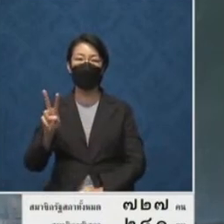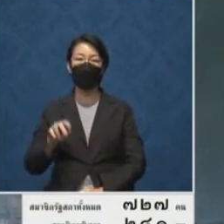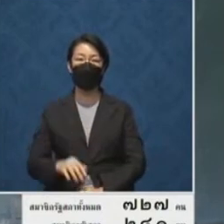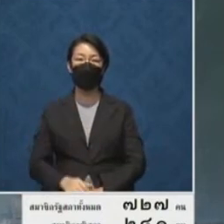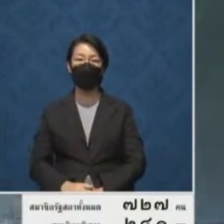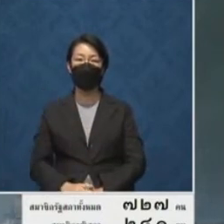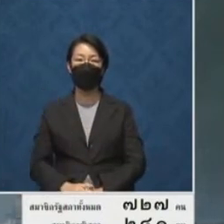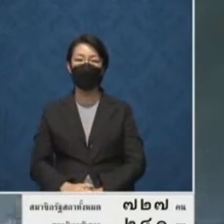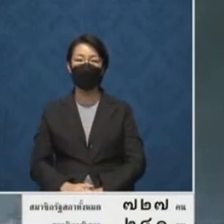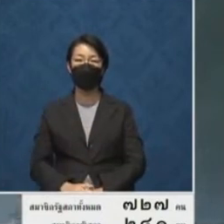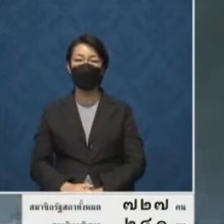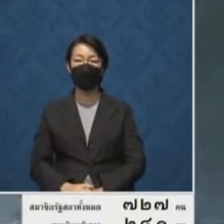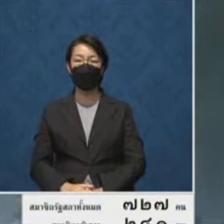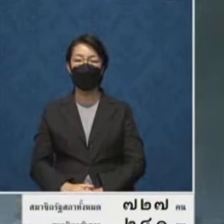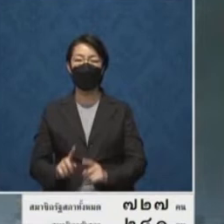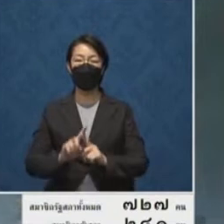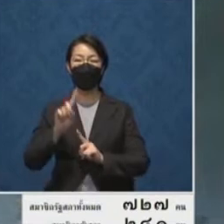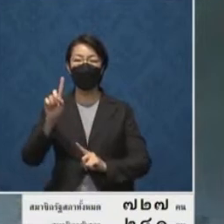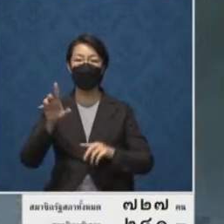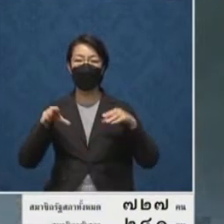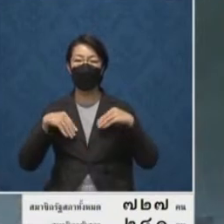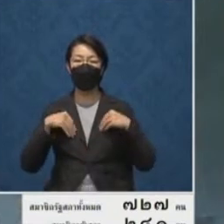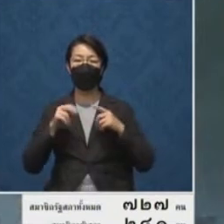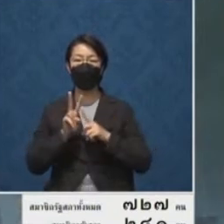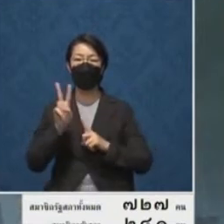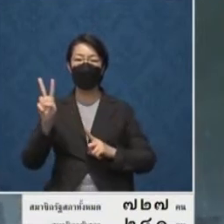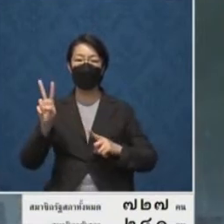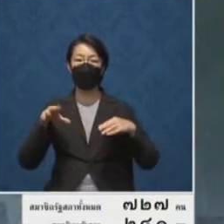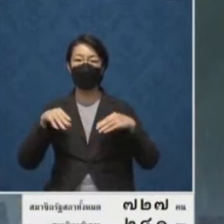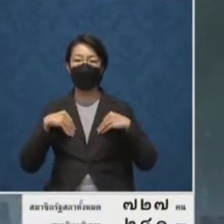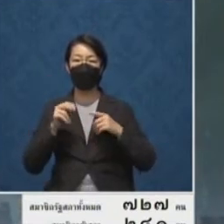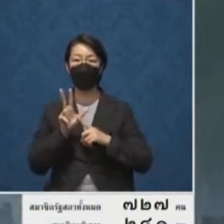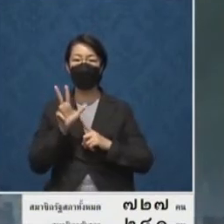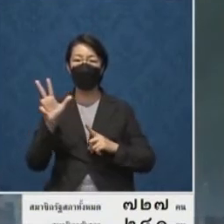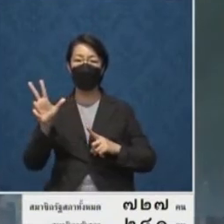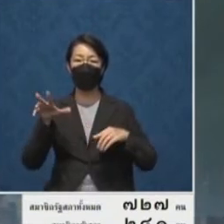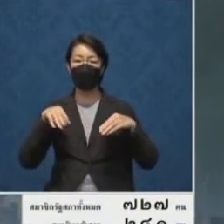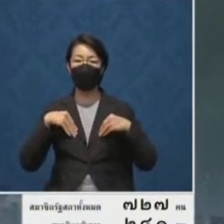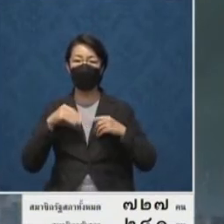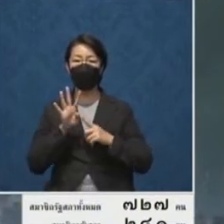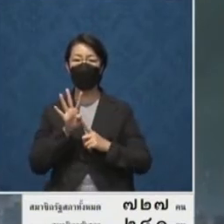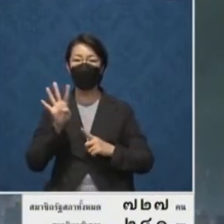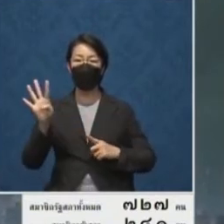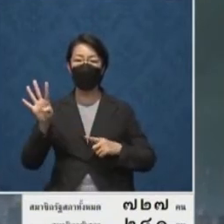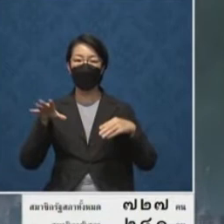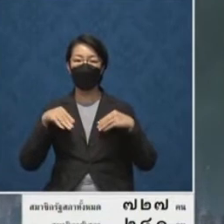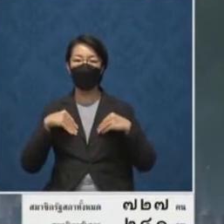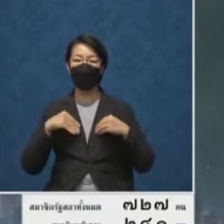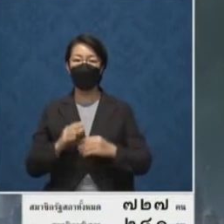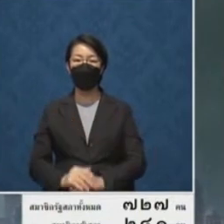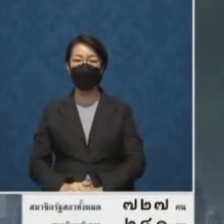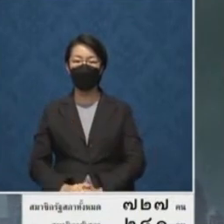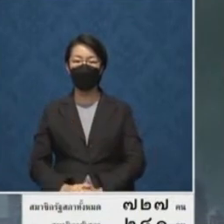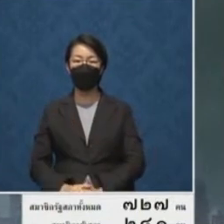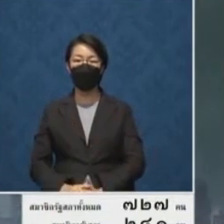522นายสุภชัยนบขำ 1รับหลักการ2รับหลักการ3รับหลักการ4รับหลักการ